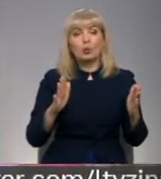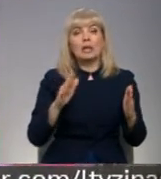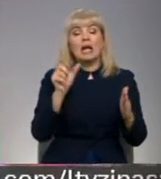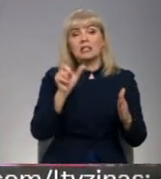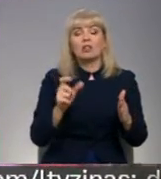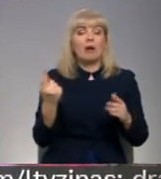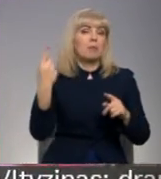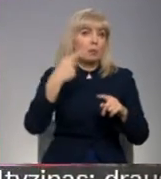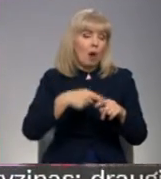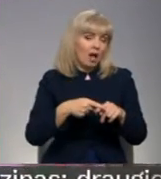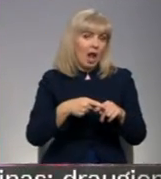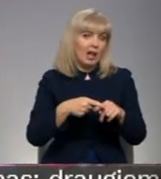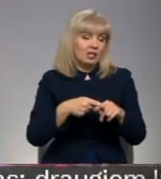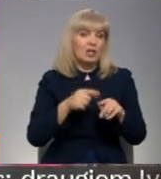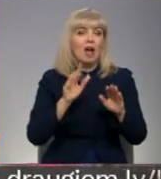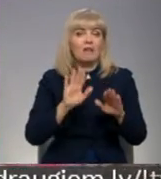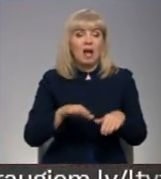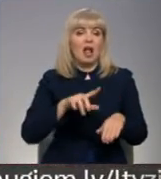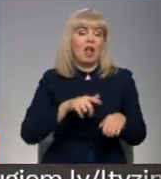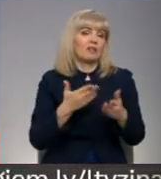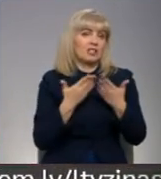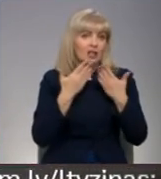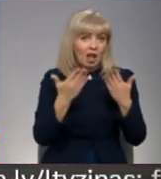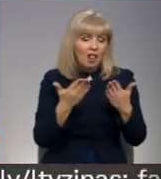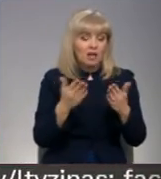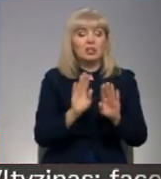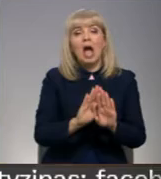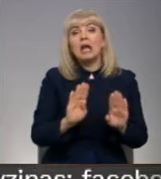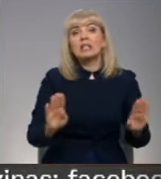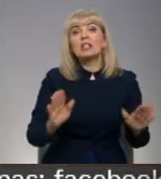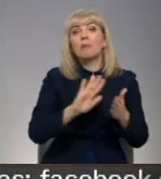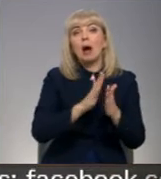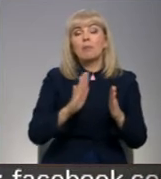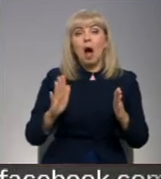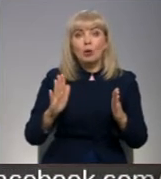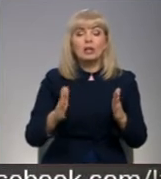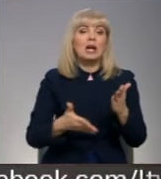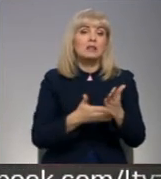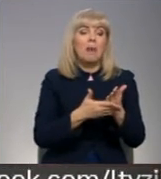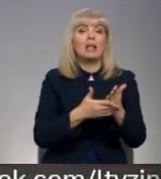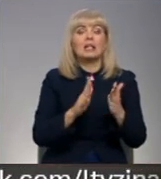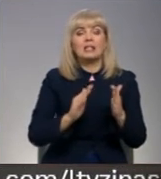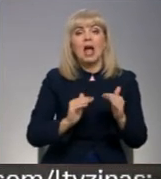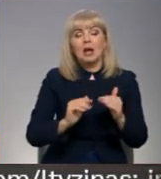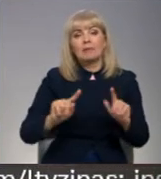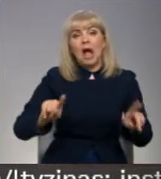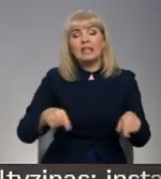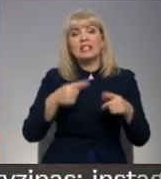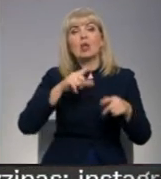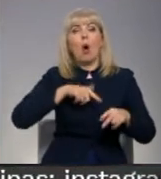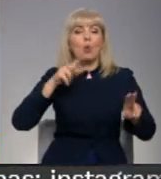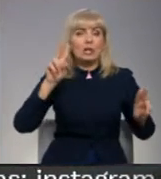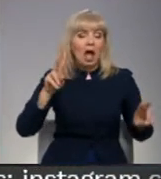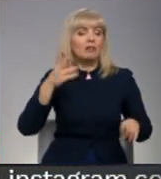pirmo reizi nonāca latvisks vārds. Izstādē bibliotēkas, kas palīdzēja izaugt Latvijai, senākais stāsts ir